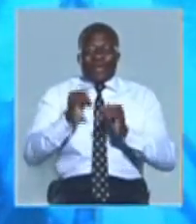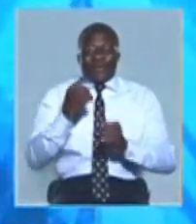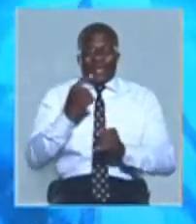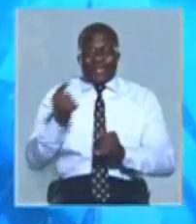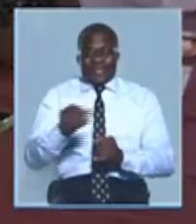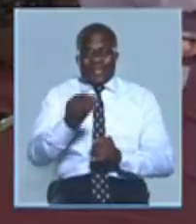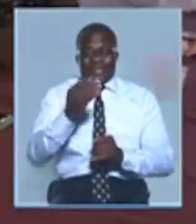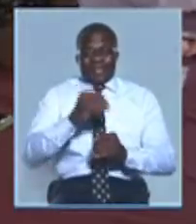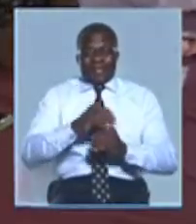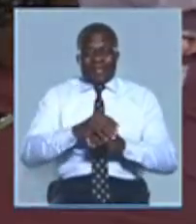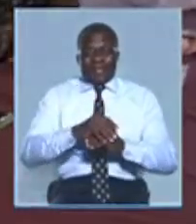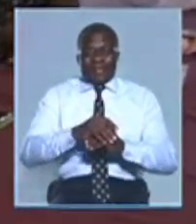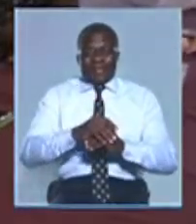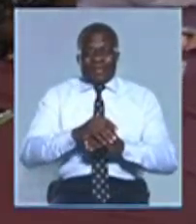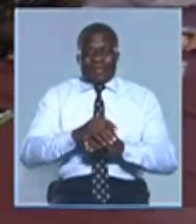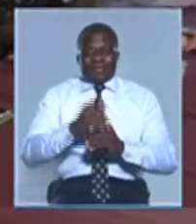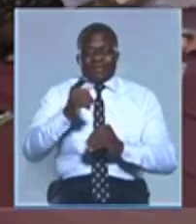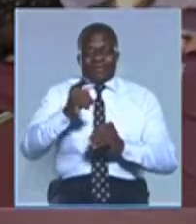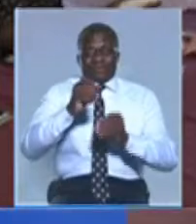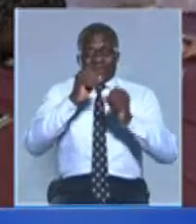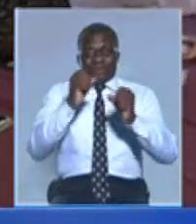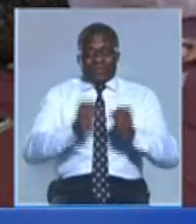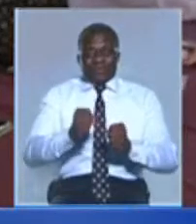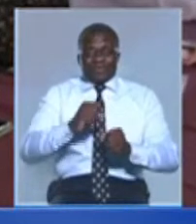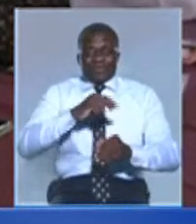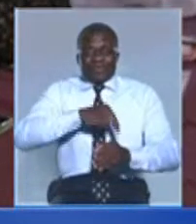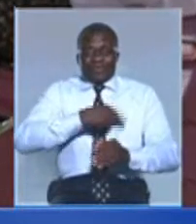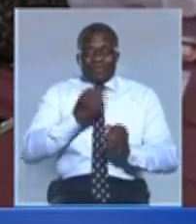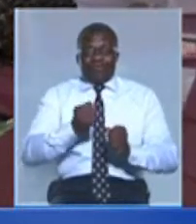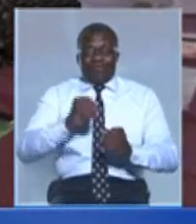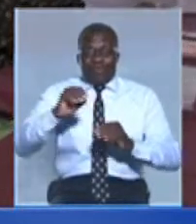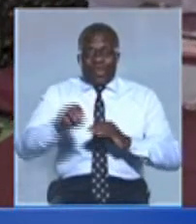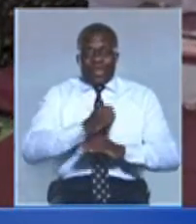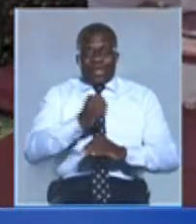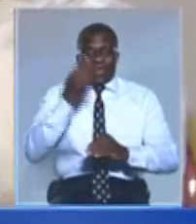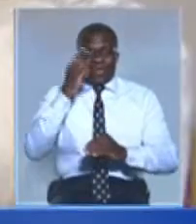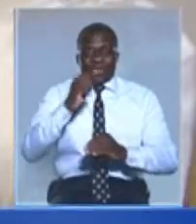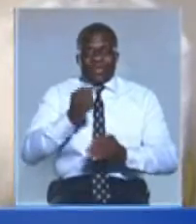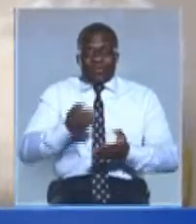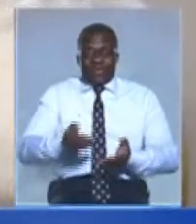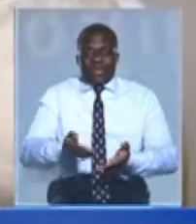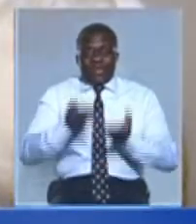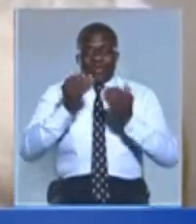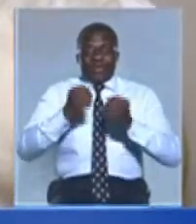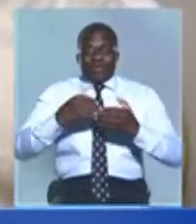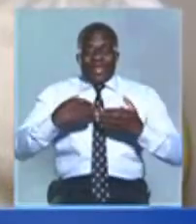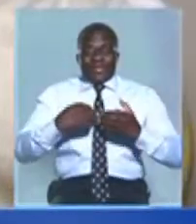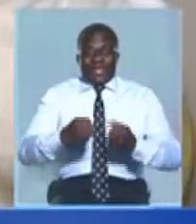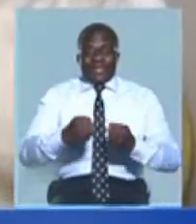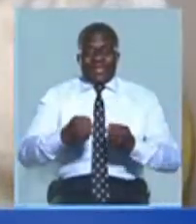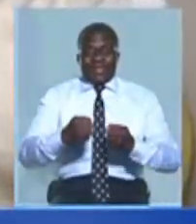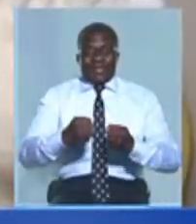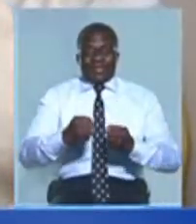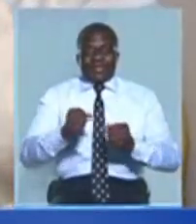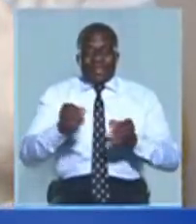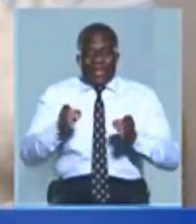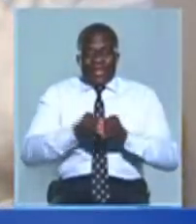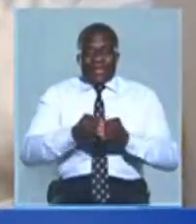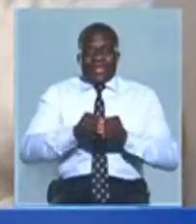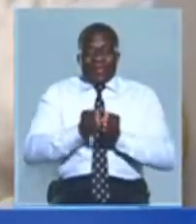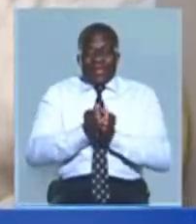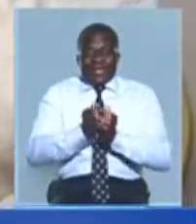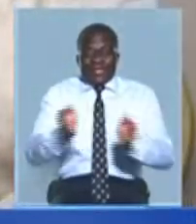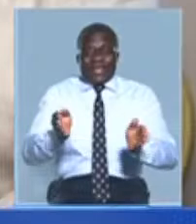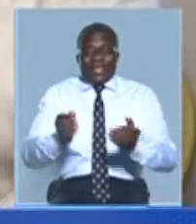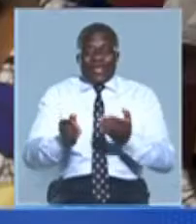les détails. Les structures religieuses engagées pour la promotion de la santé en assemblée